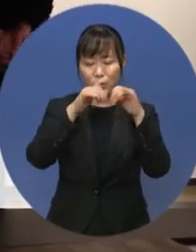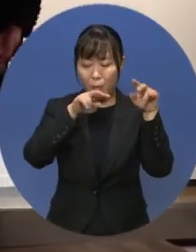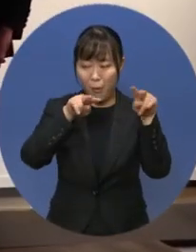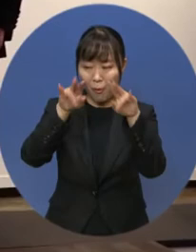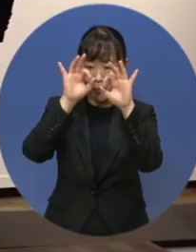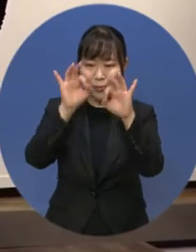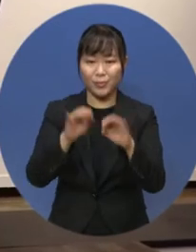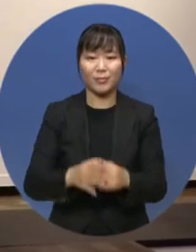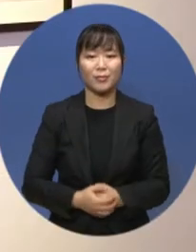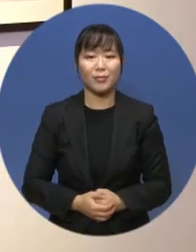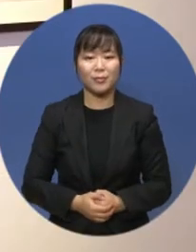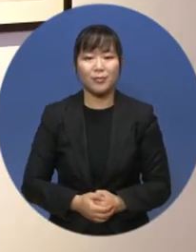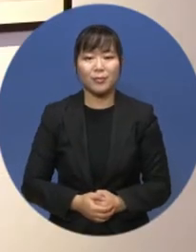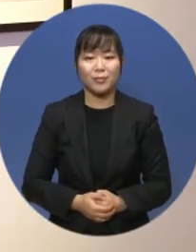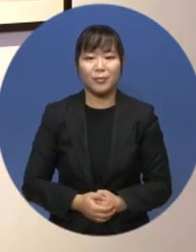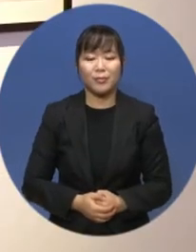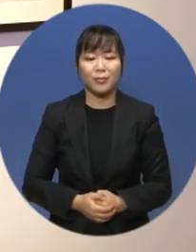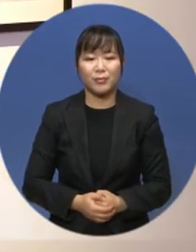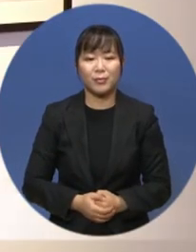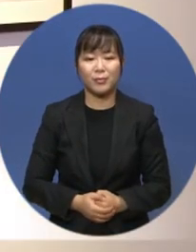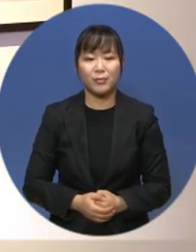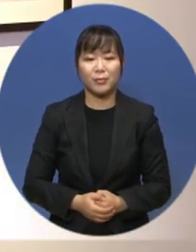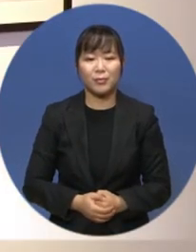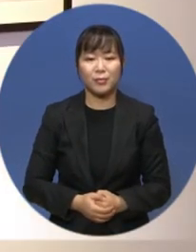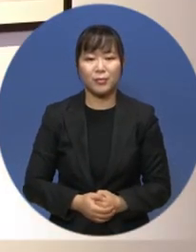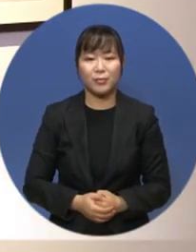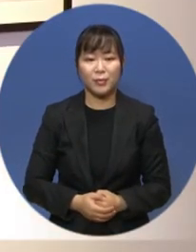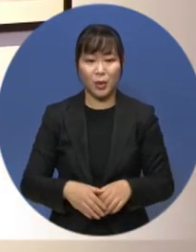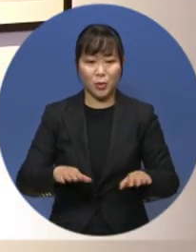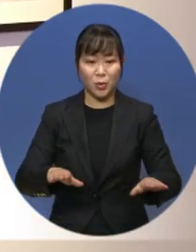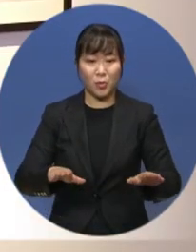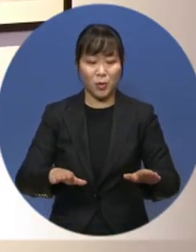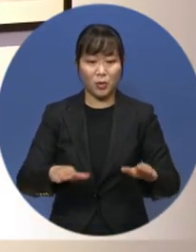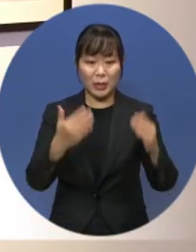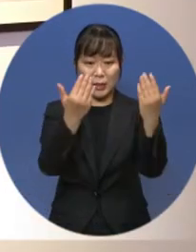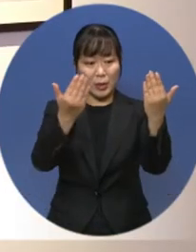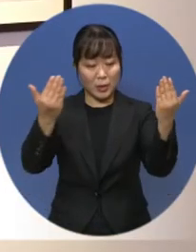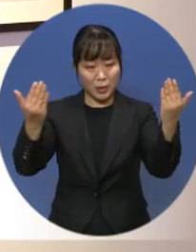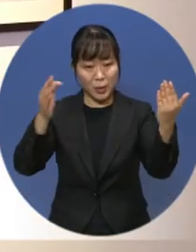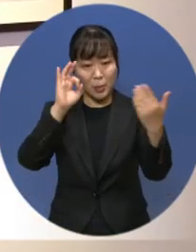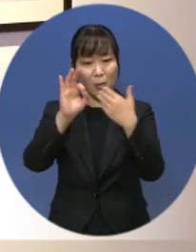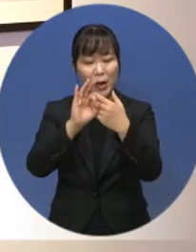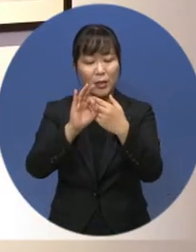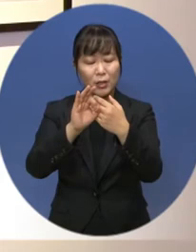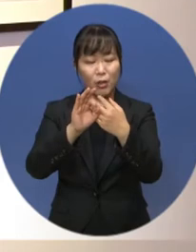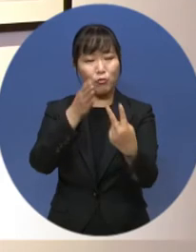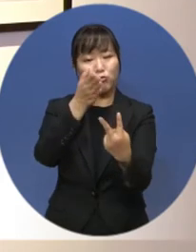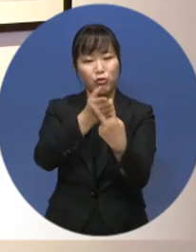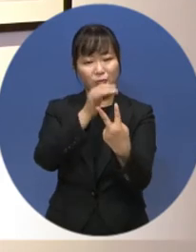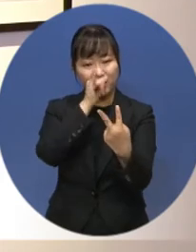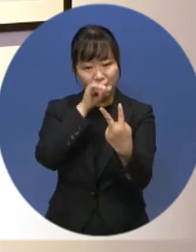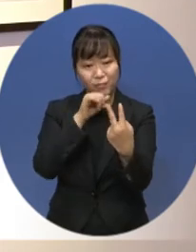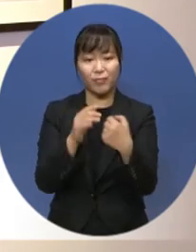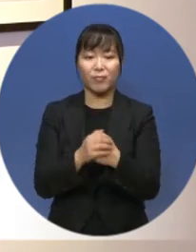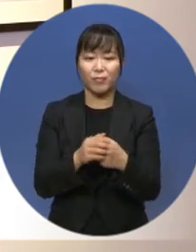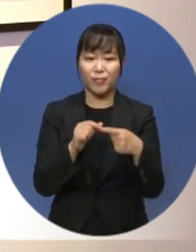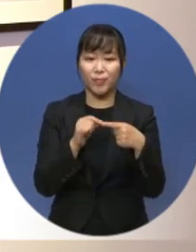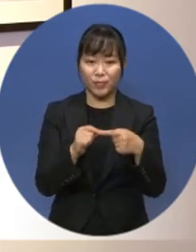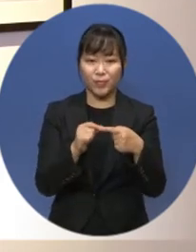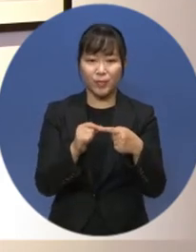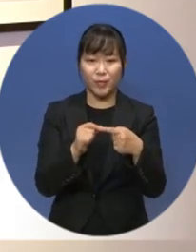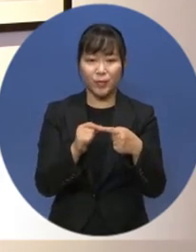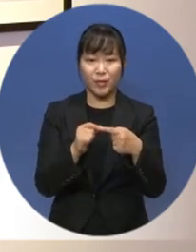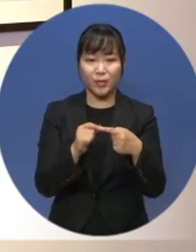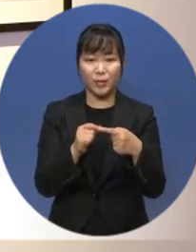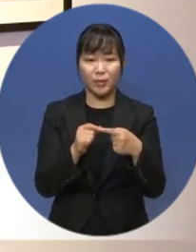시선을 사로잡습니다. 그 이번 전시는 크게 두 가지로 그 전시를 기획하게 되었습니다. 첫